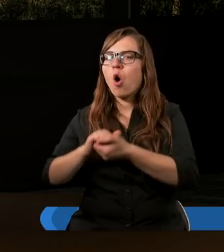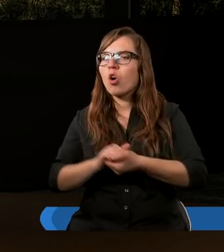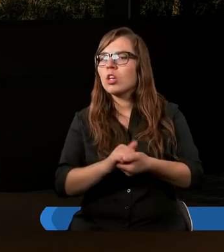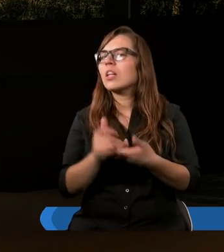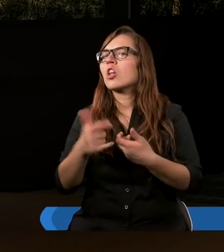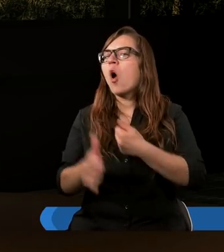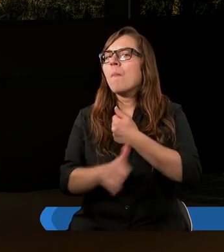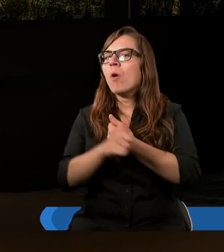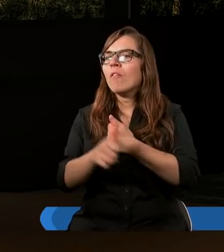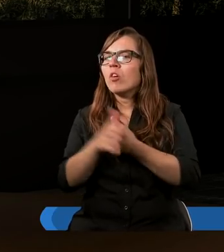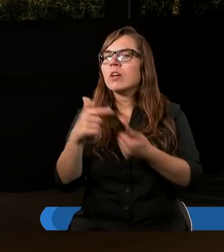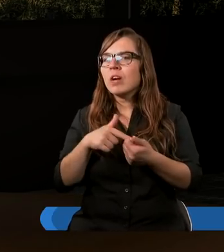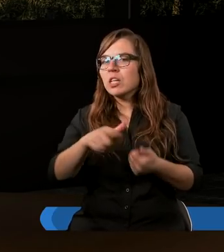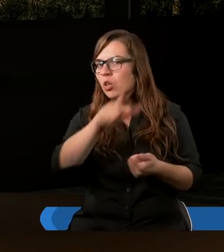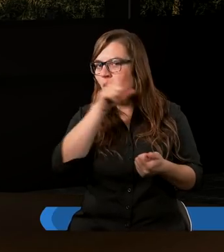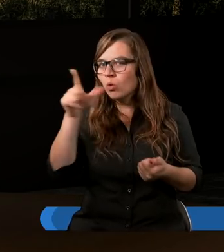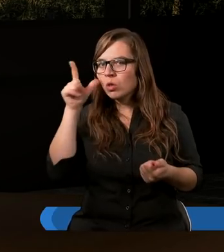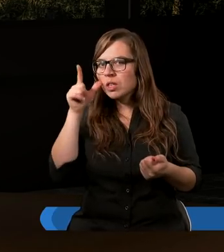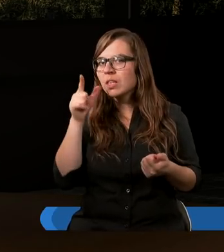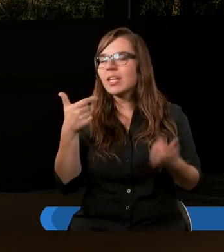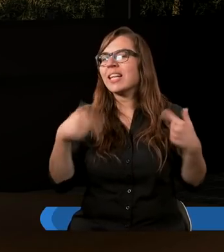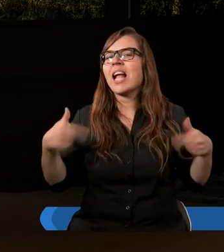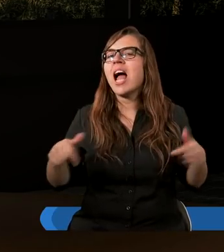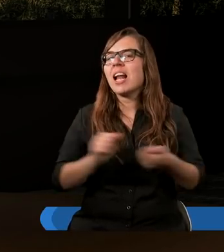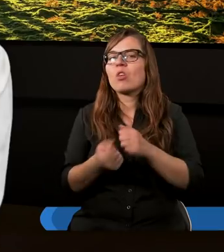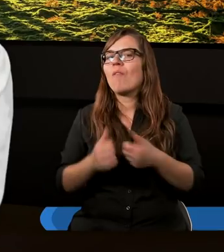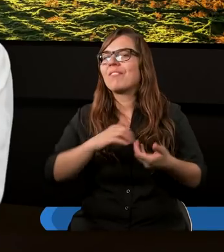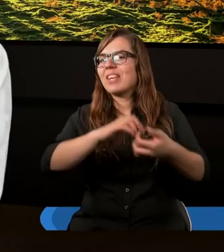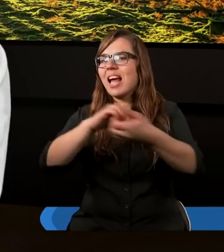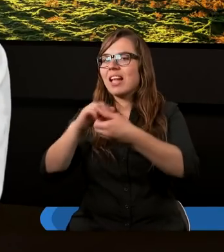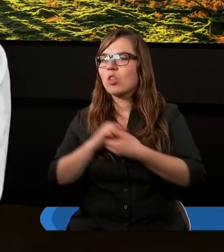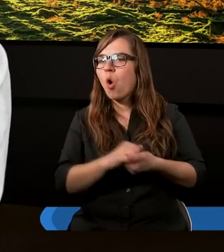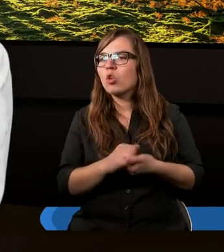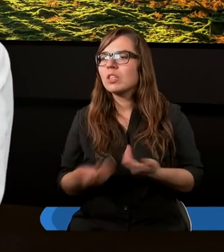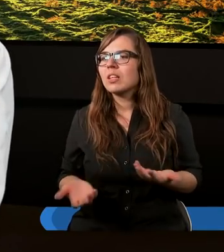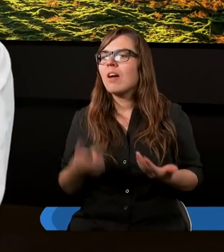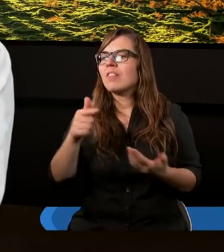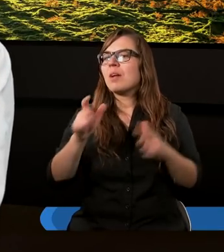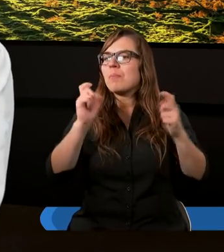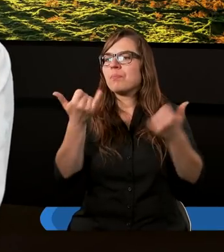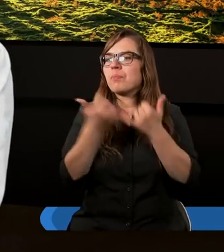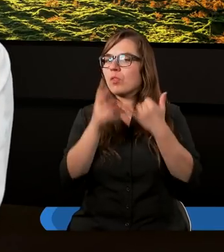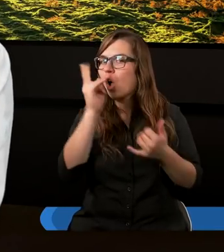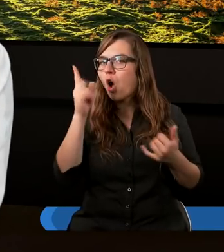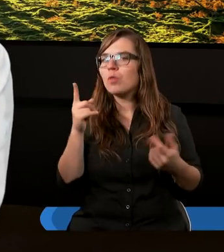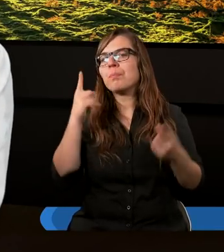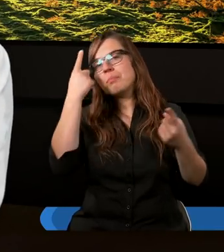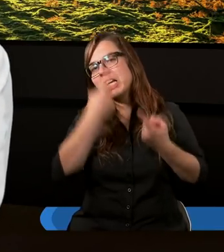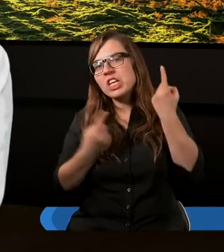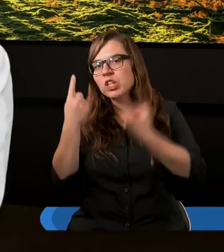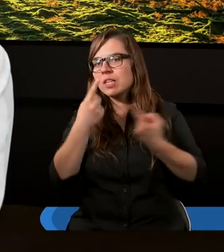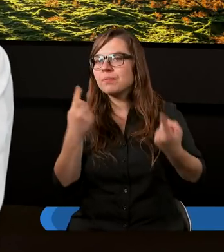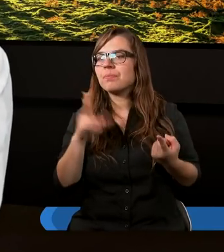Co powoduje, że właśnie ludzie nie są w jedności? W tym wypadku, jeżeli ktoś uważał, że